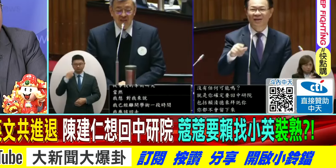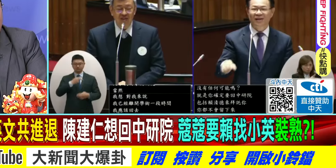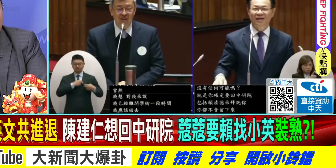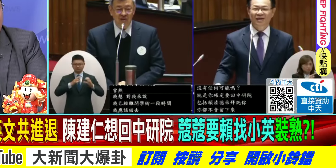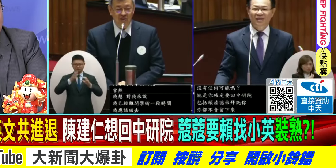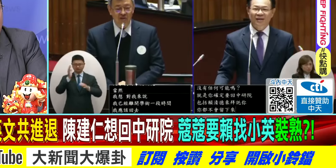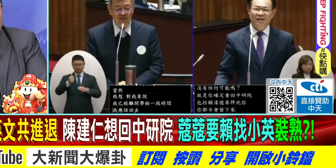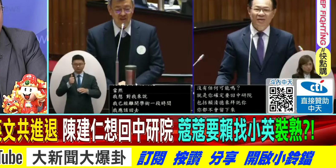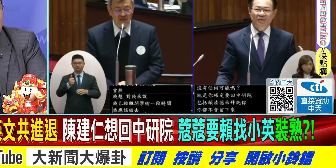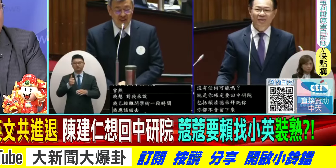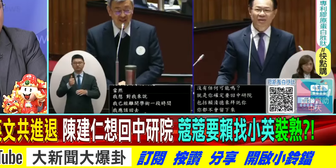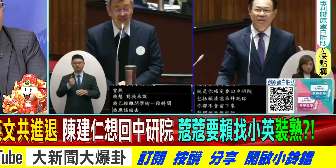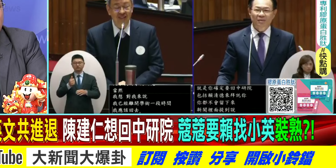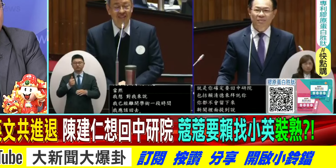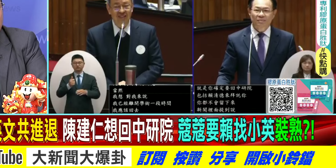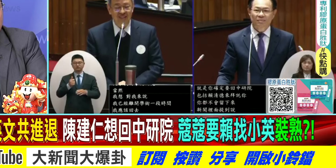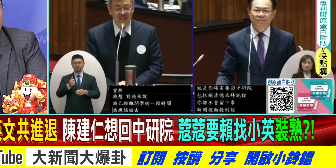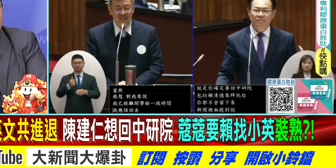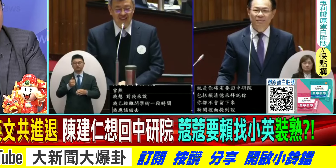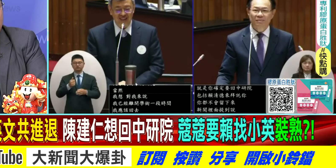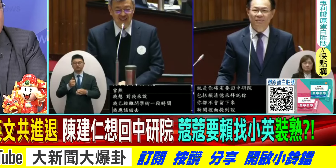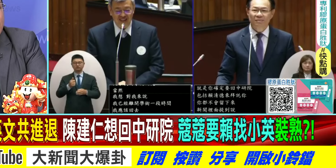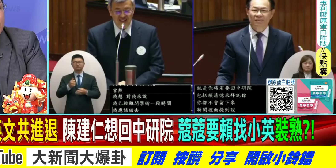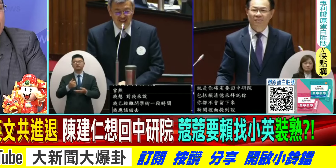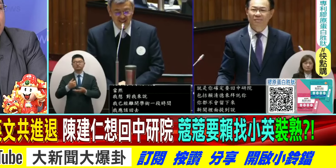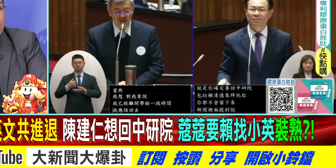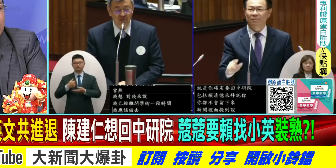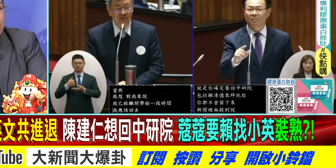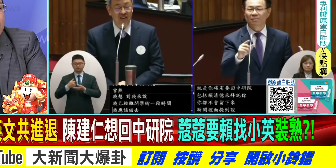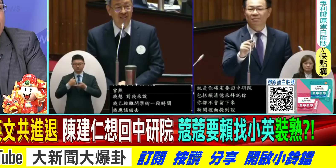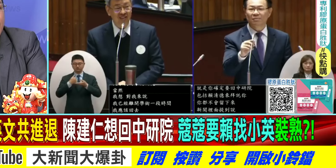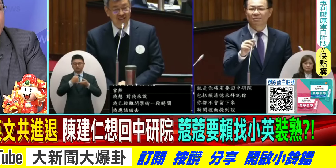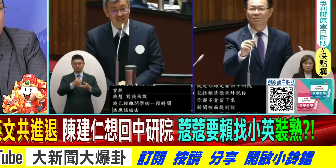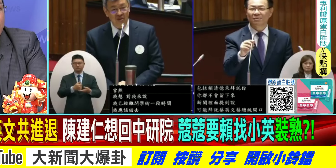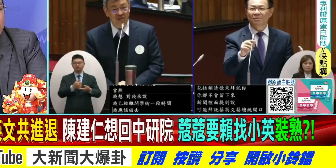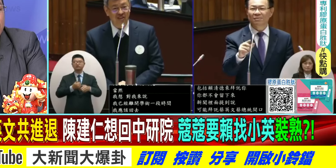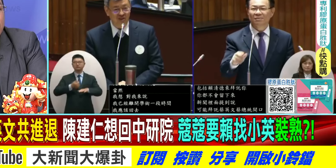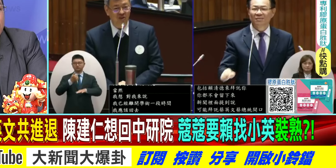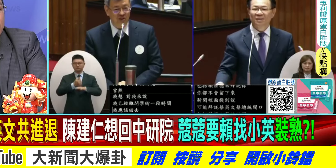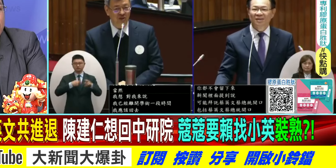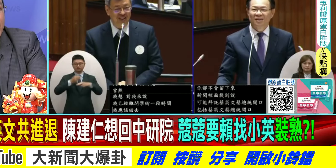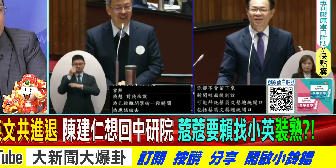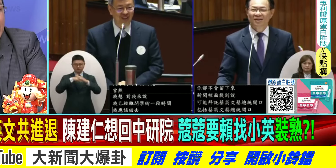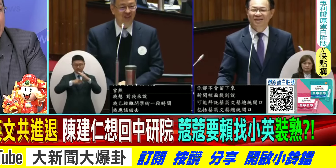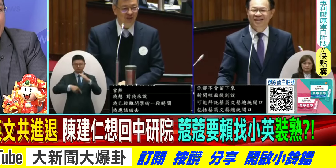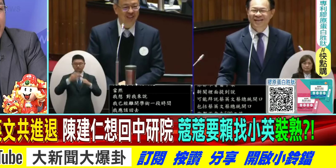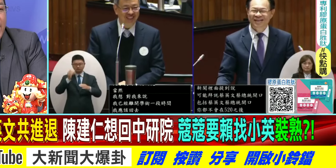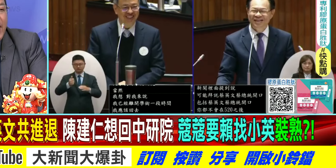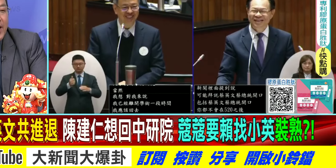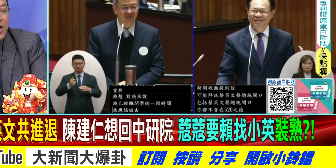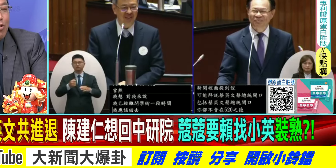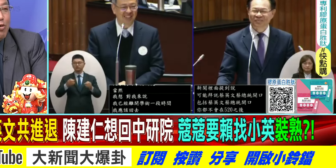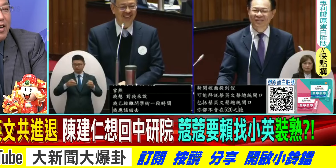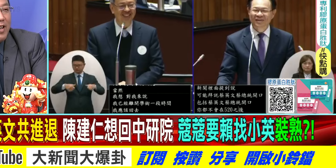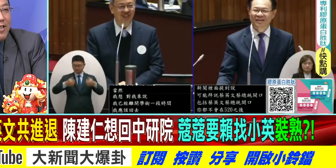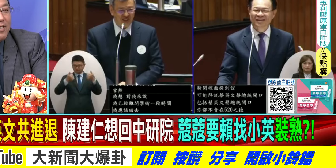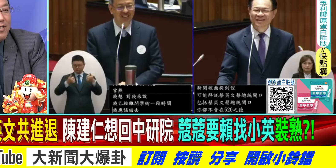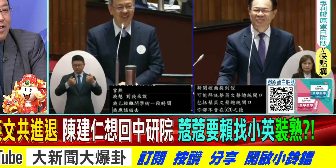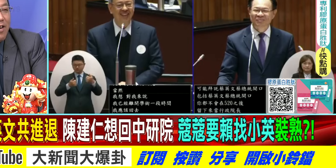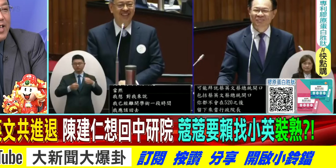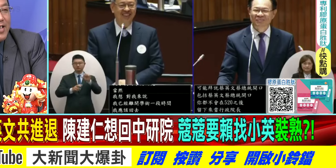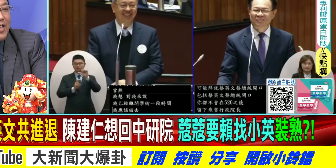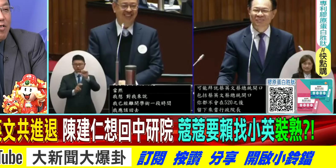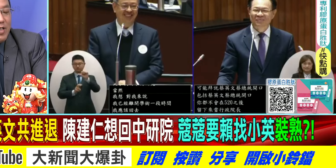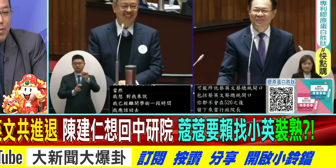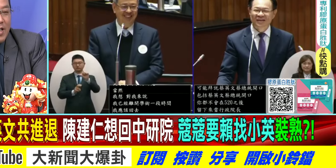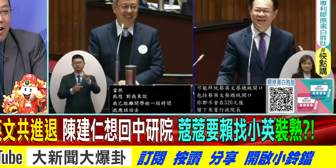小英帮忙，然后留下大人哥。问题是这么做，在站在威廉赖的角度而言，哦，